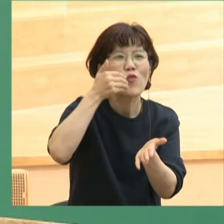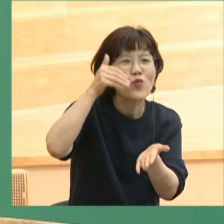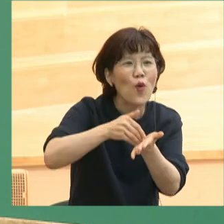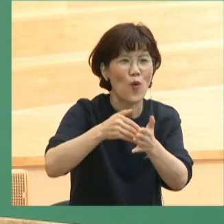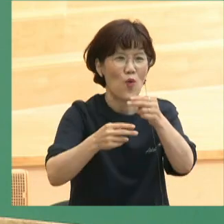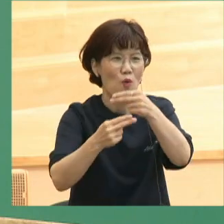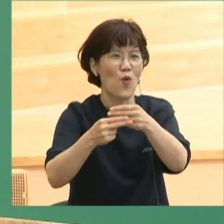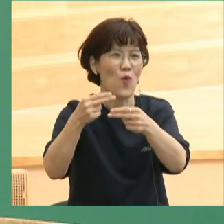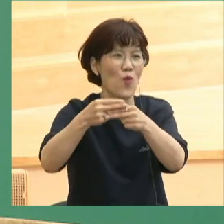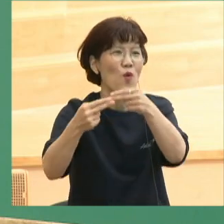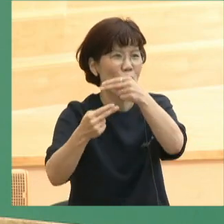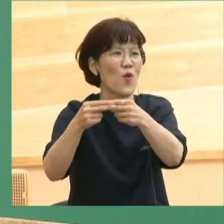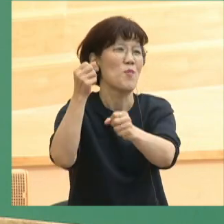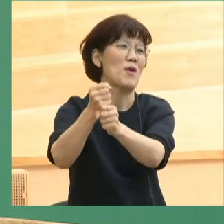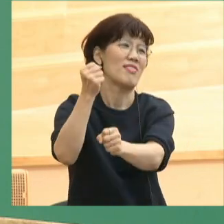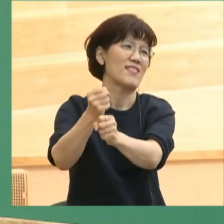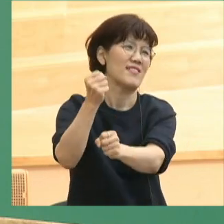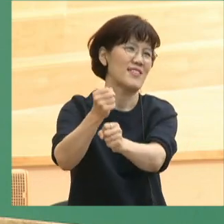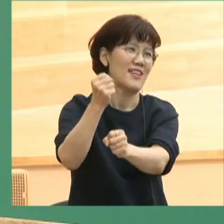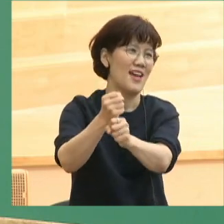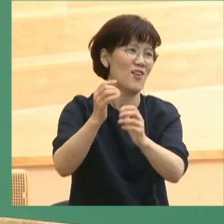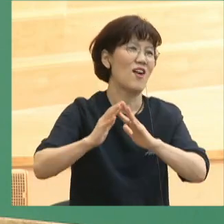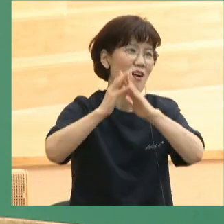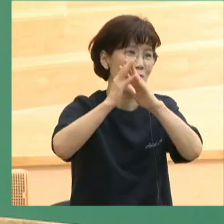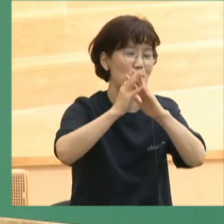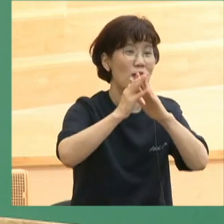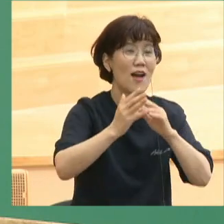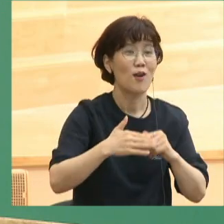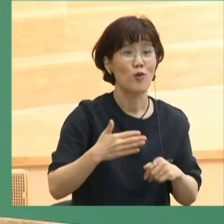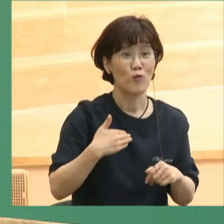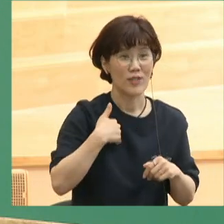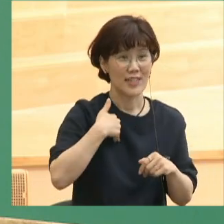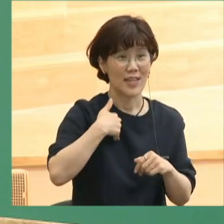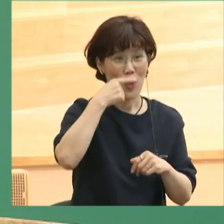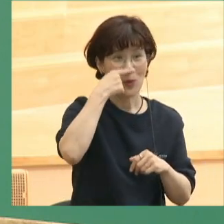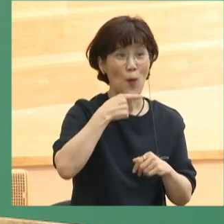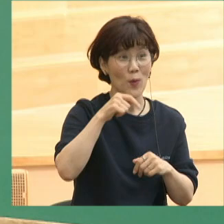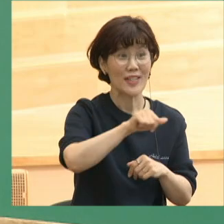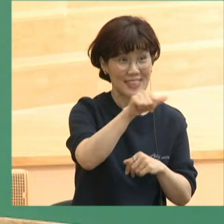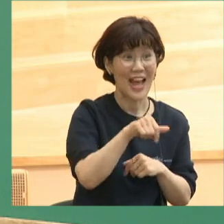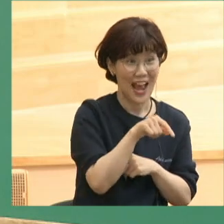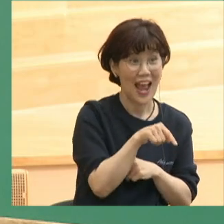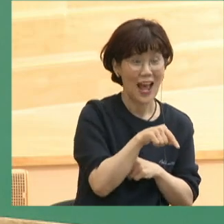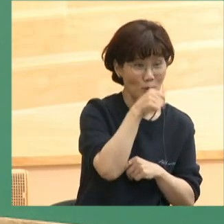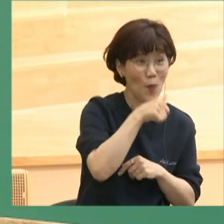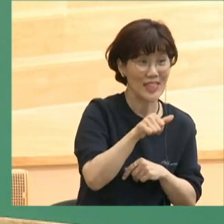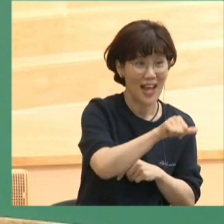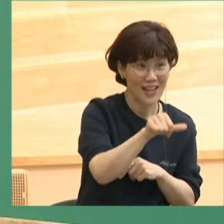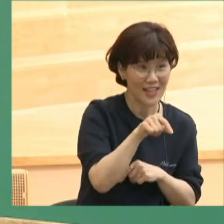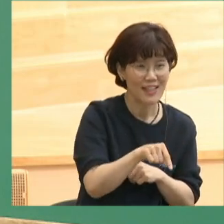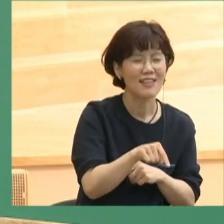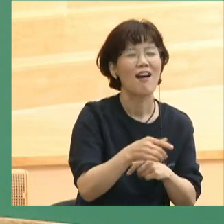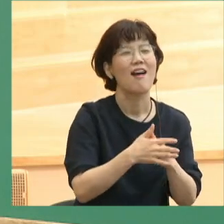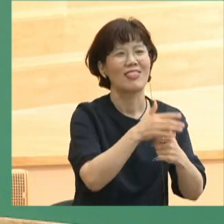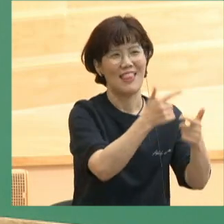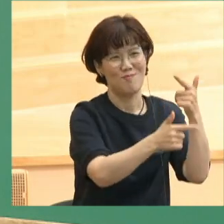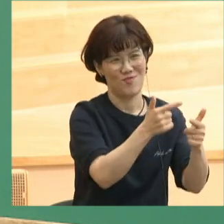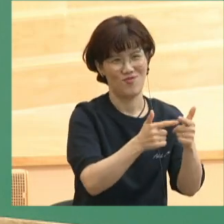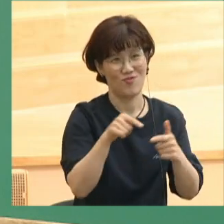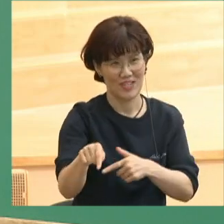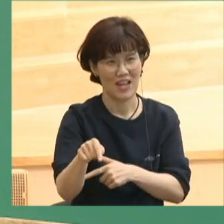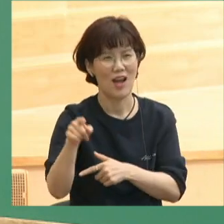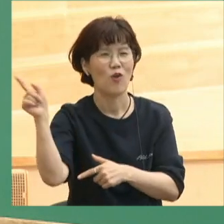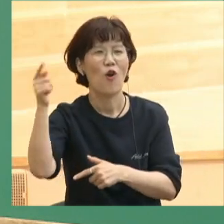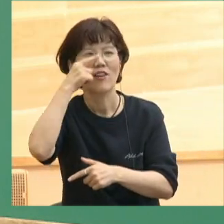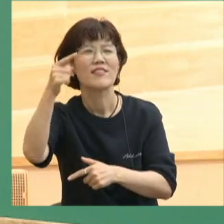건물이 들어서기 시작해서 동양에는 여전히 목조주택, 서양은 석조 이런 개념의